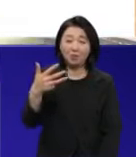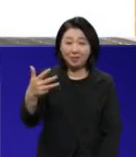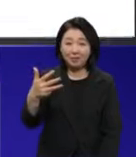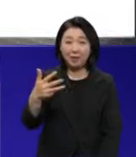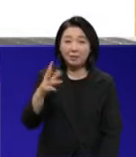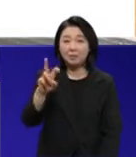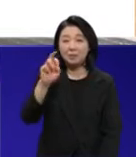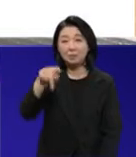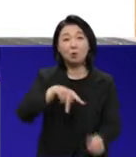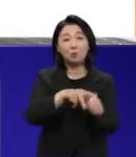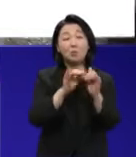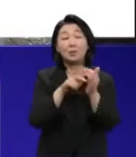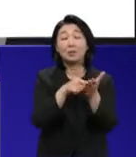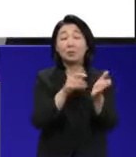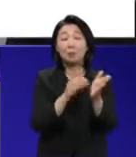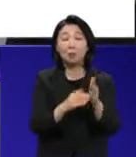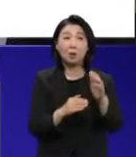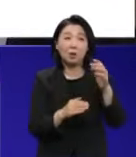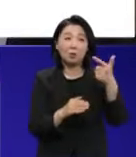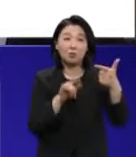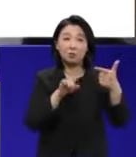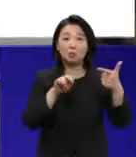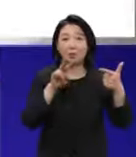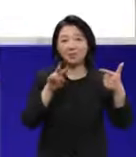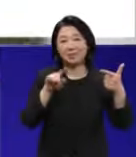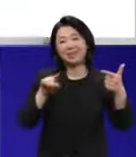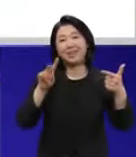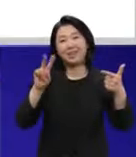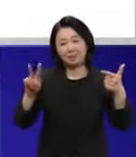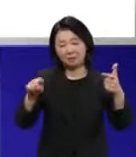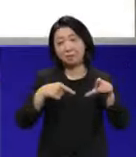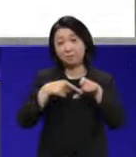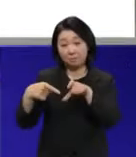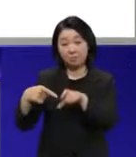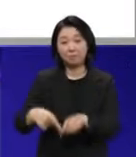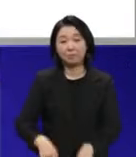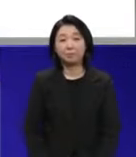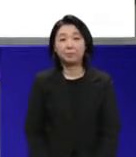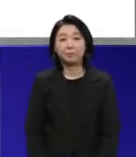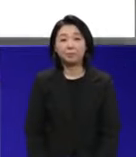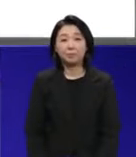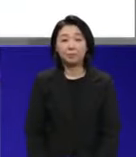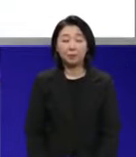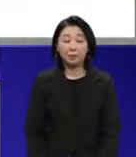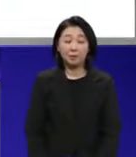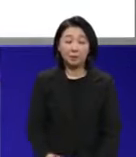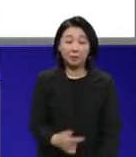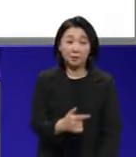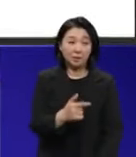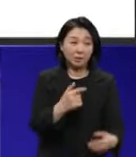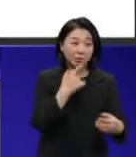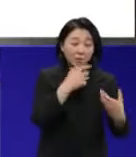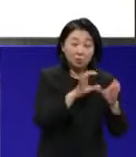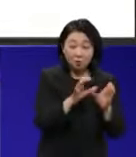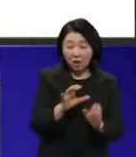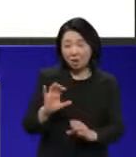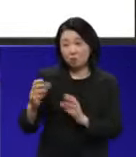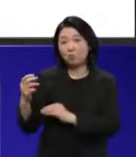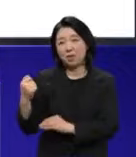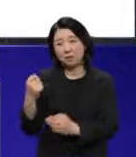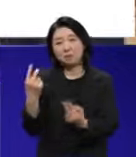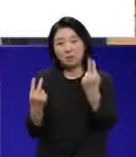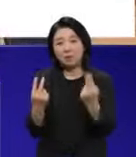등록해 2.6대 1의 평균 경쟁률을 보였습니다. 사실상 거대 양당의 대결 구도인데요.